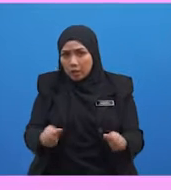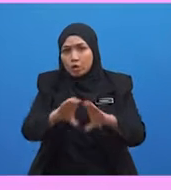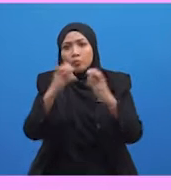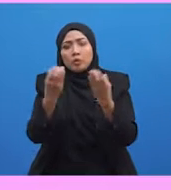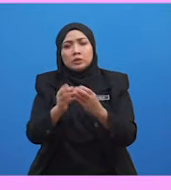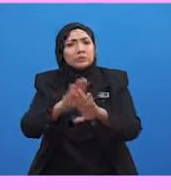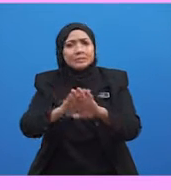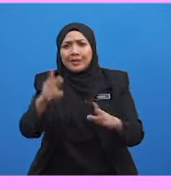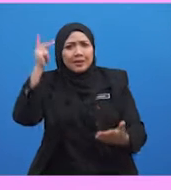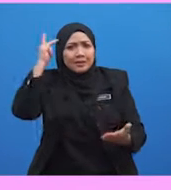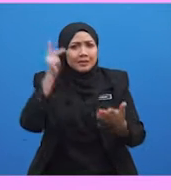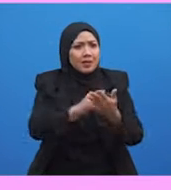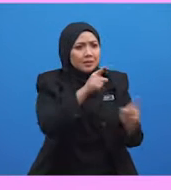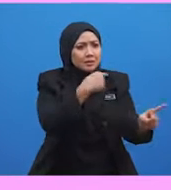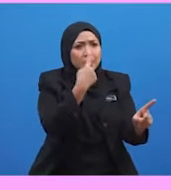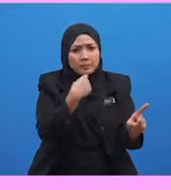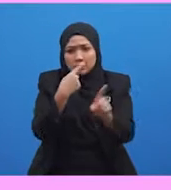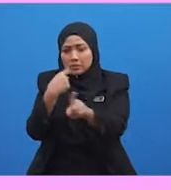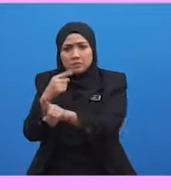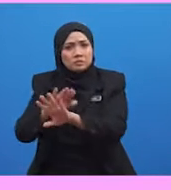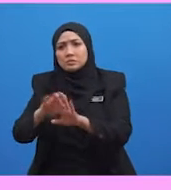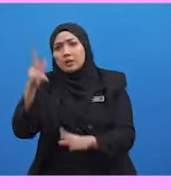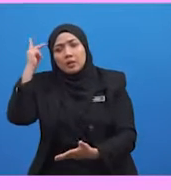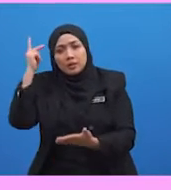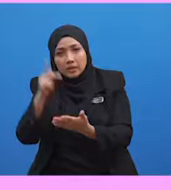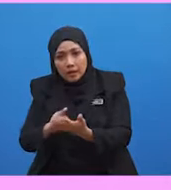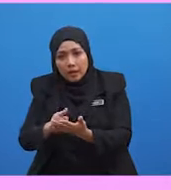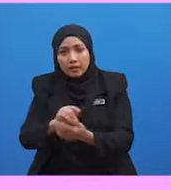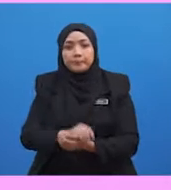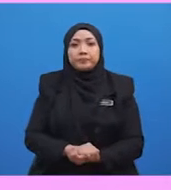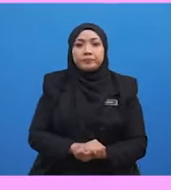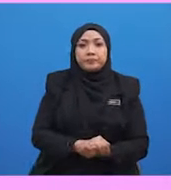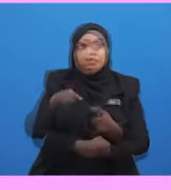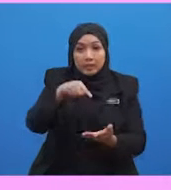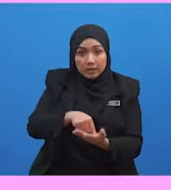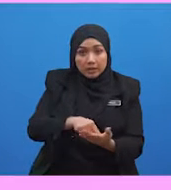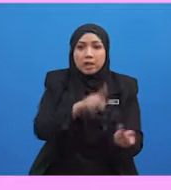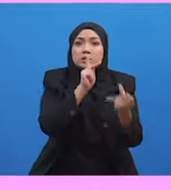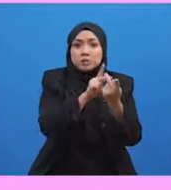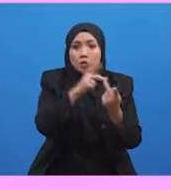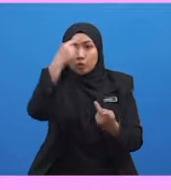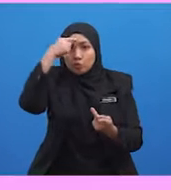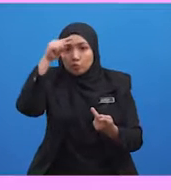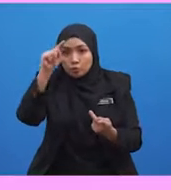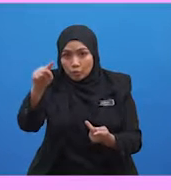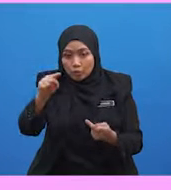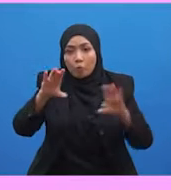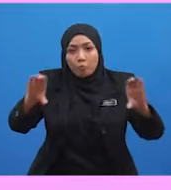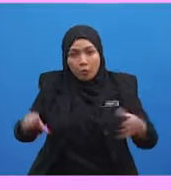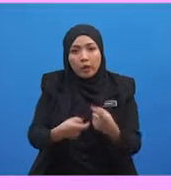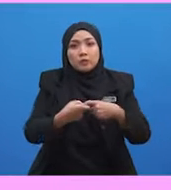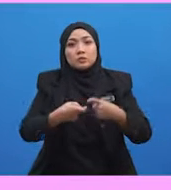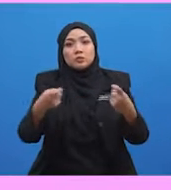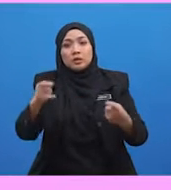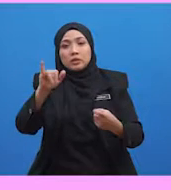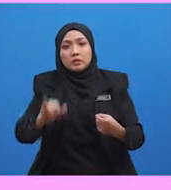Teknik Delphi sesuai digunakan untuk pembuatan keputusan yang berisiko tinggi